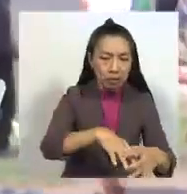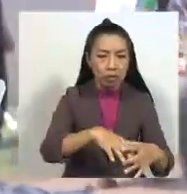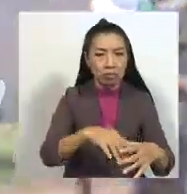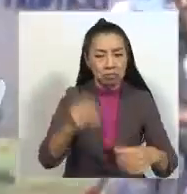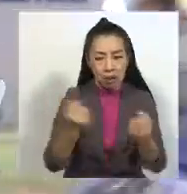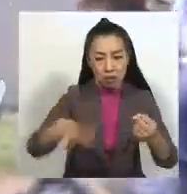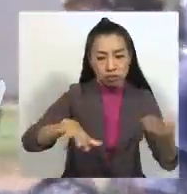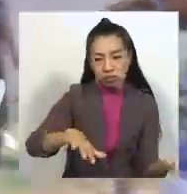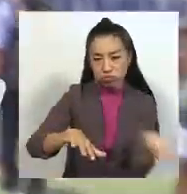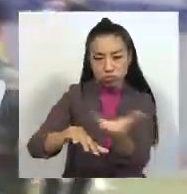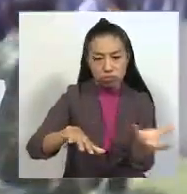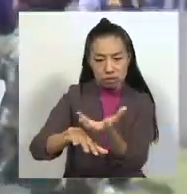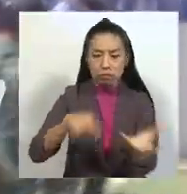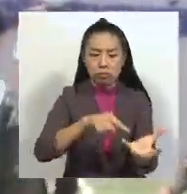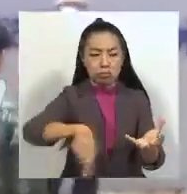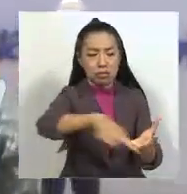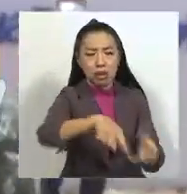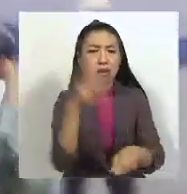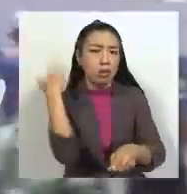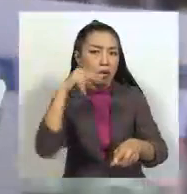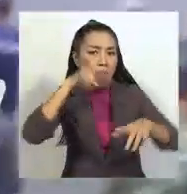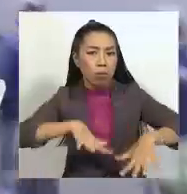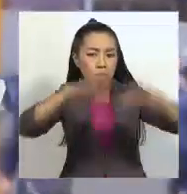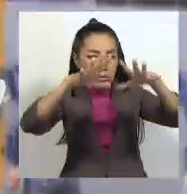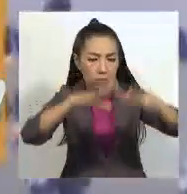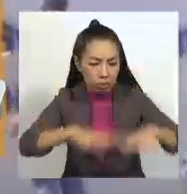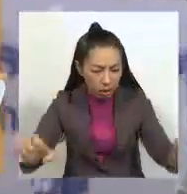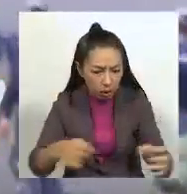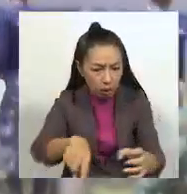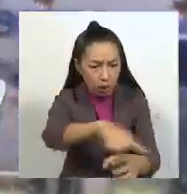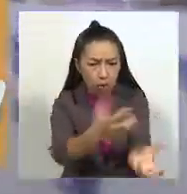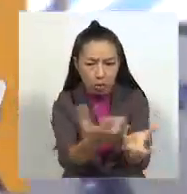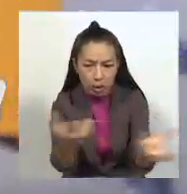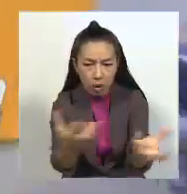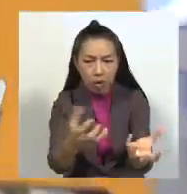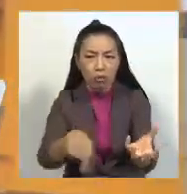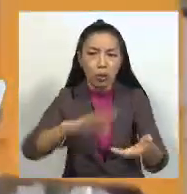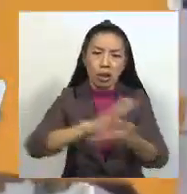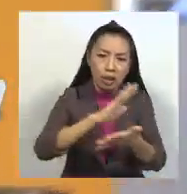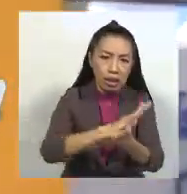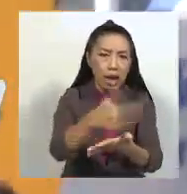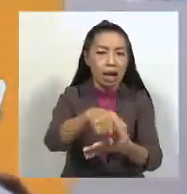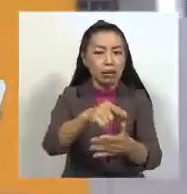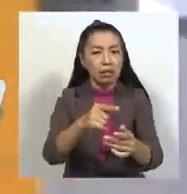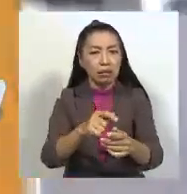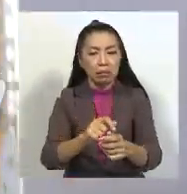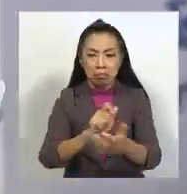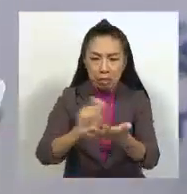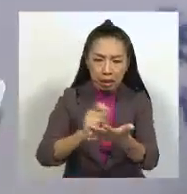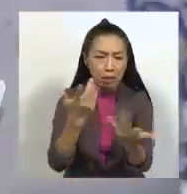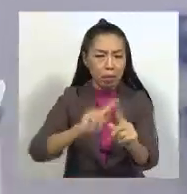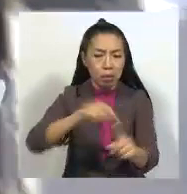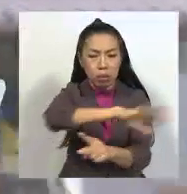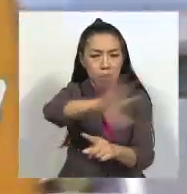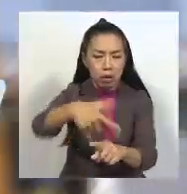สิ่งที่ได้รับความเสียหายจากน้ำท่วมนะครับไม่ว่าจะเป็นอุปกรณ์สำนักงานรวมถึง